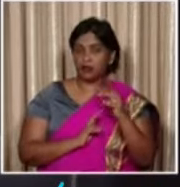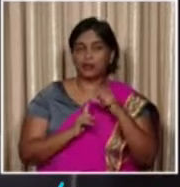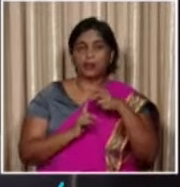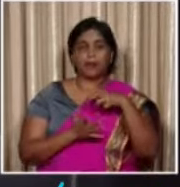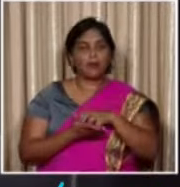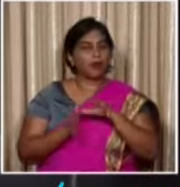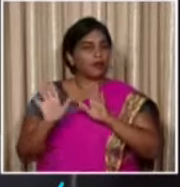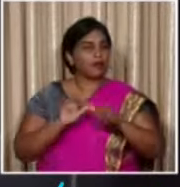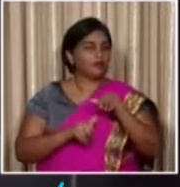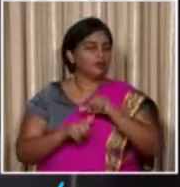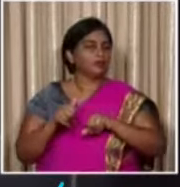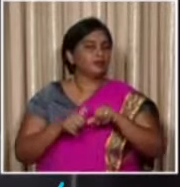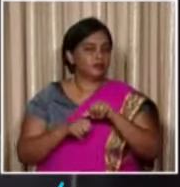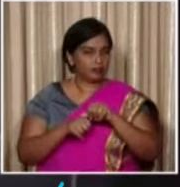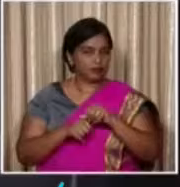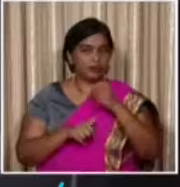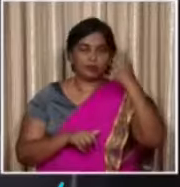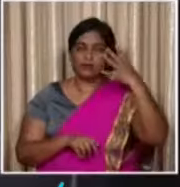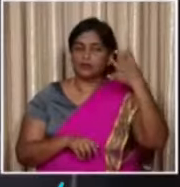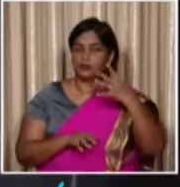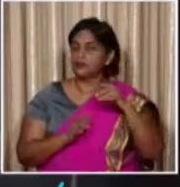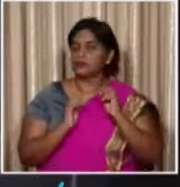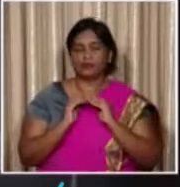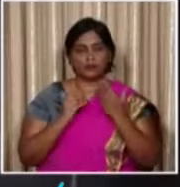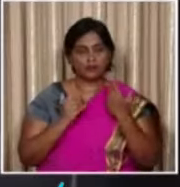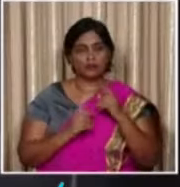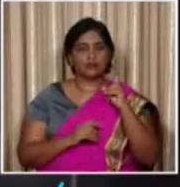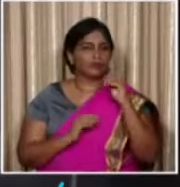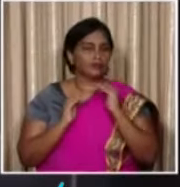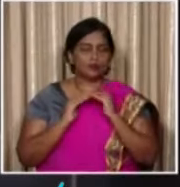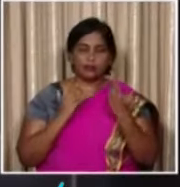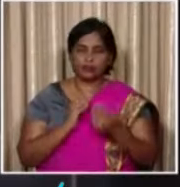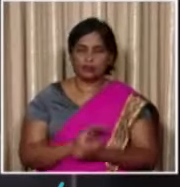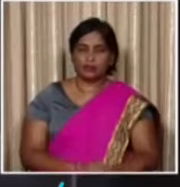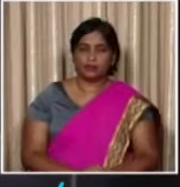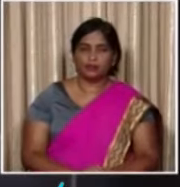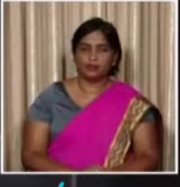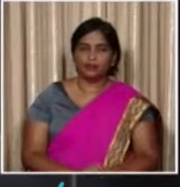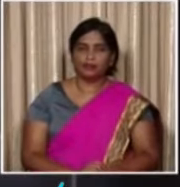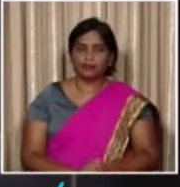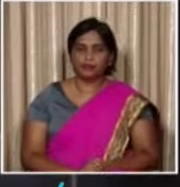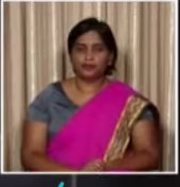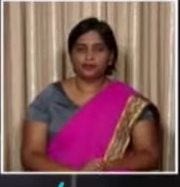පාලන ආයතනයයි අංක 4 පැන නොනගි ඈ පැන නොනගි